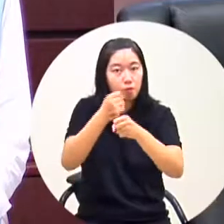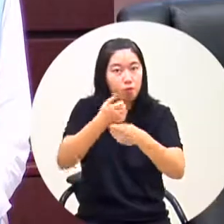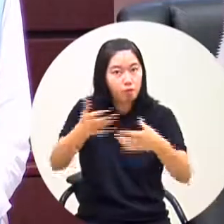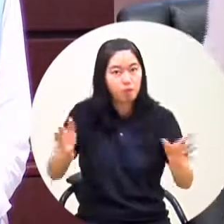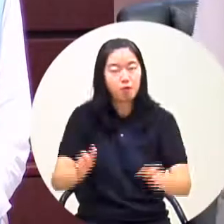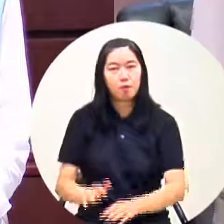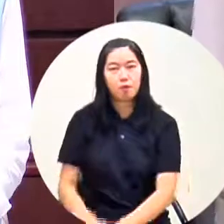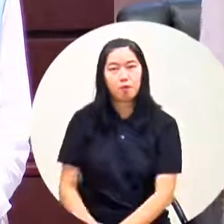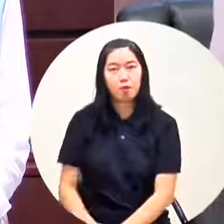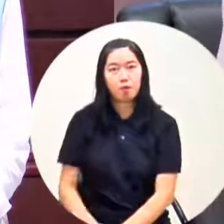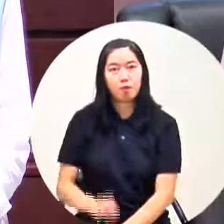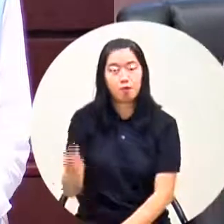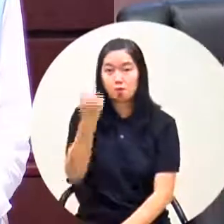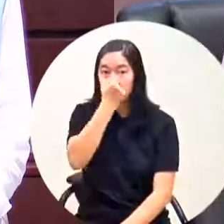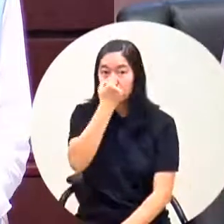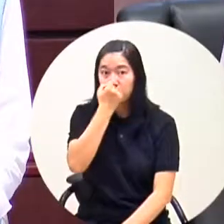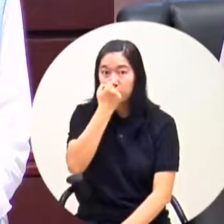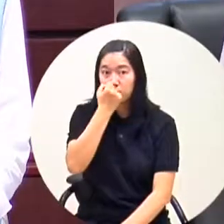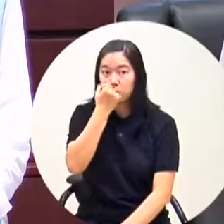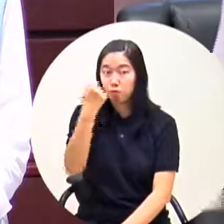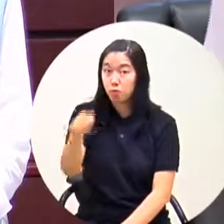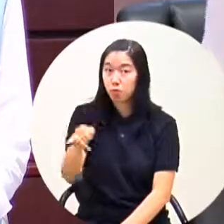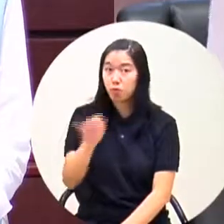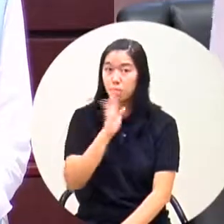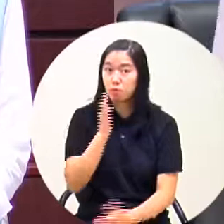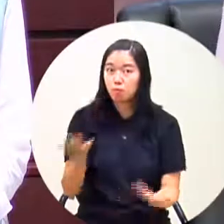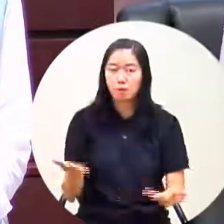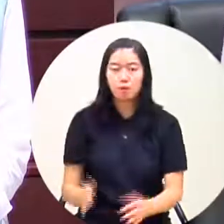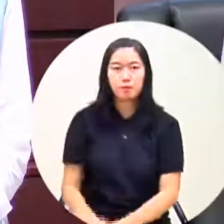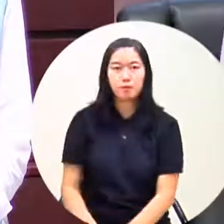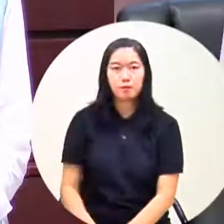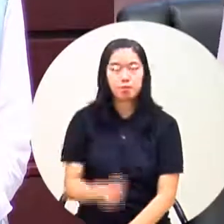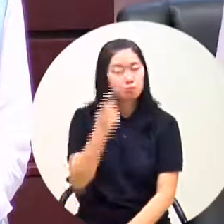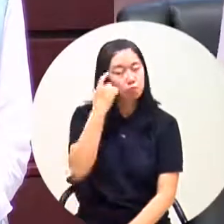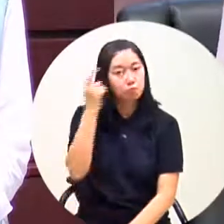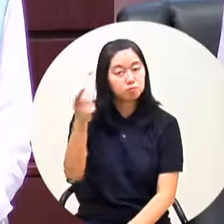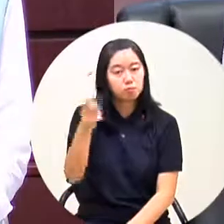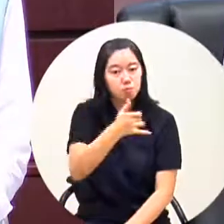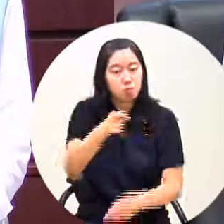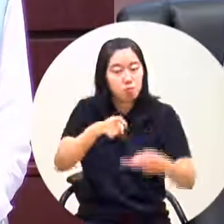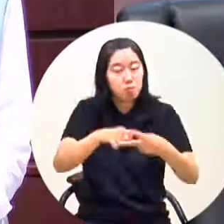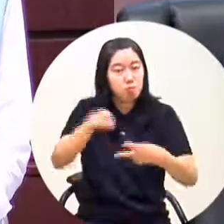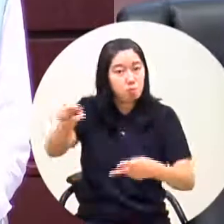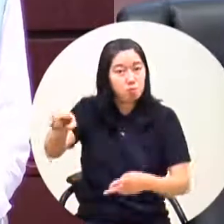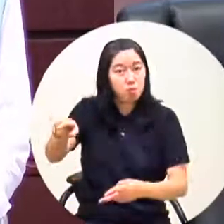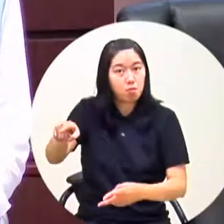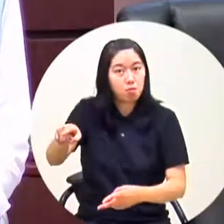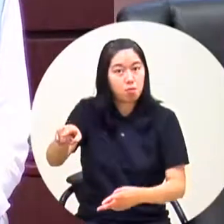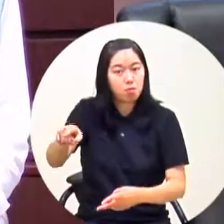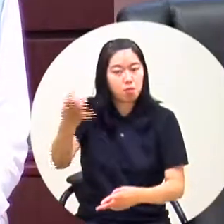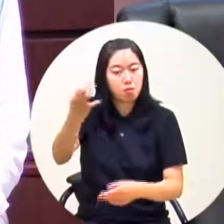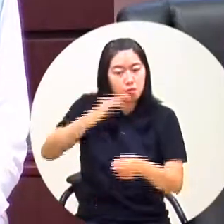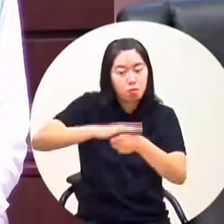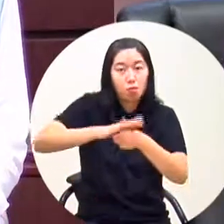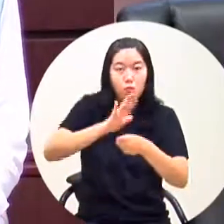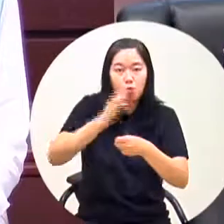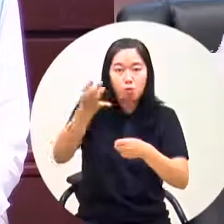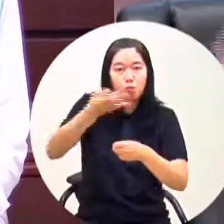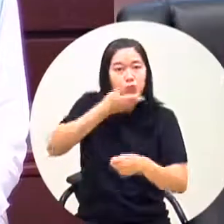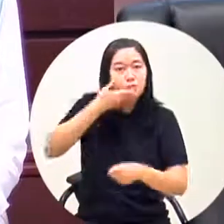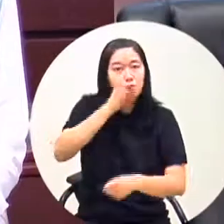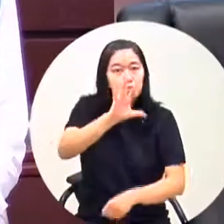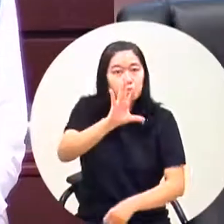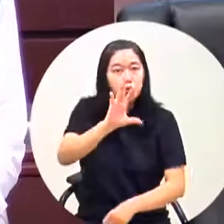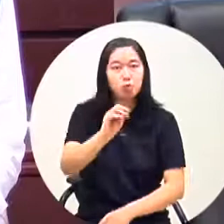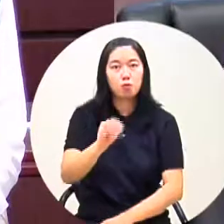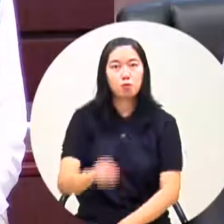啊，他是坏老板吗？但你认为这员工他吃得到吗？这就是这